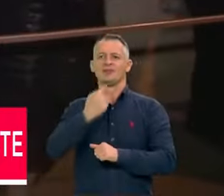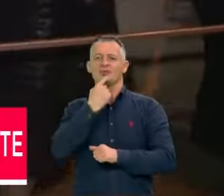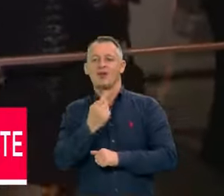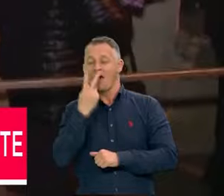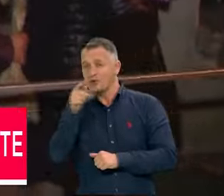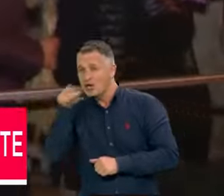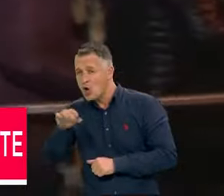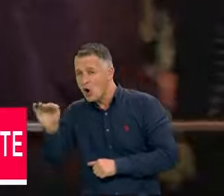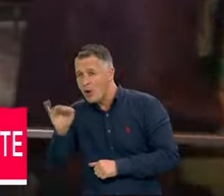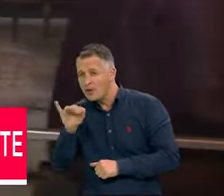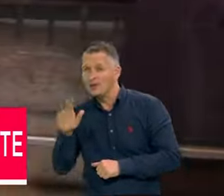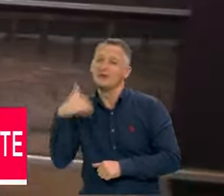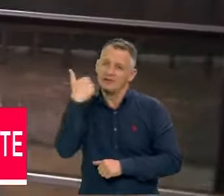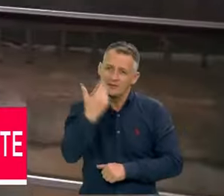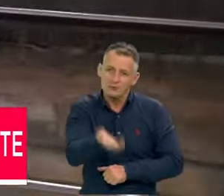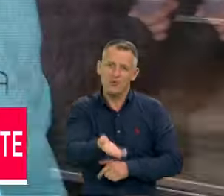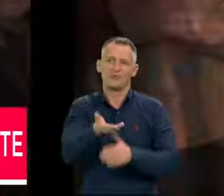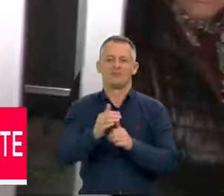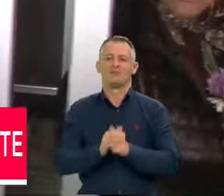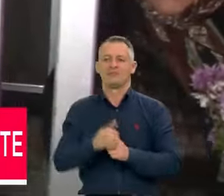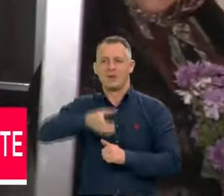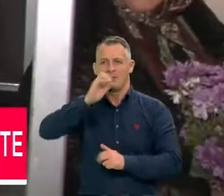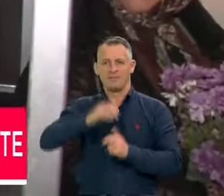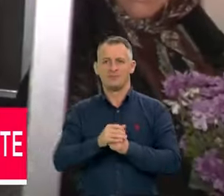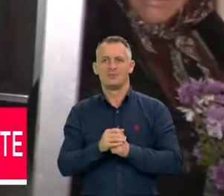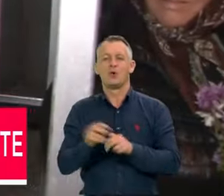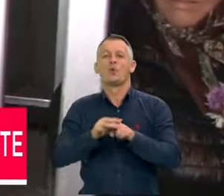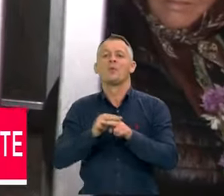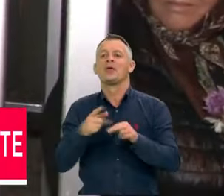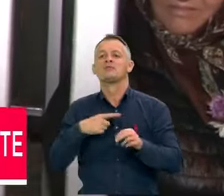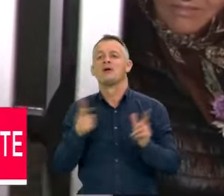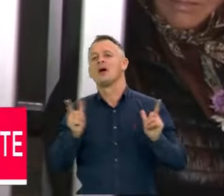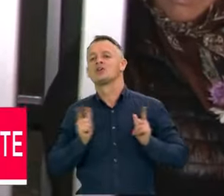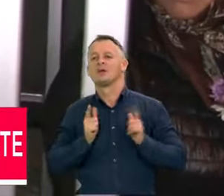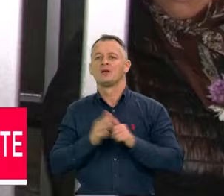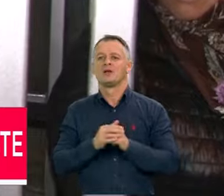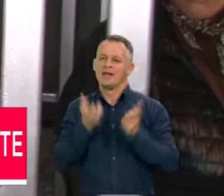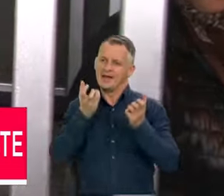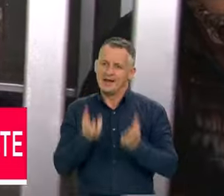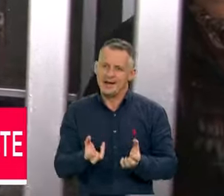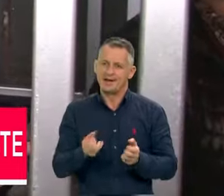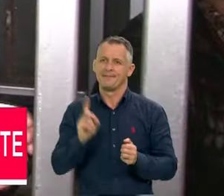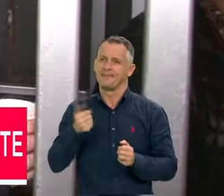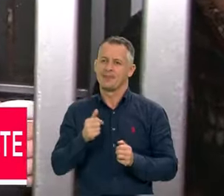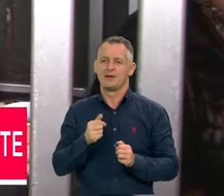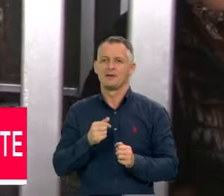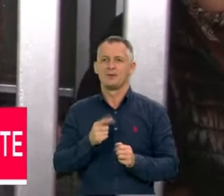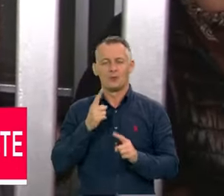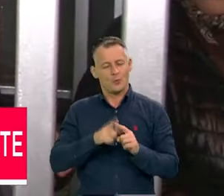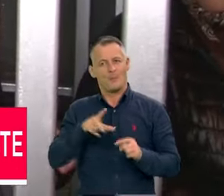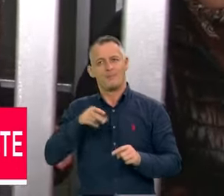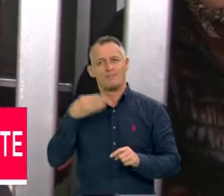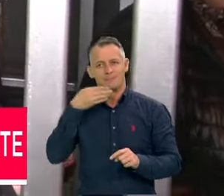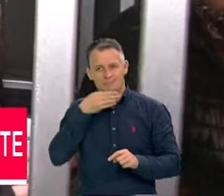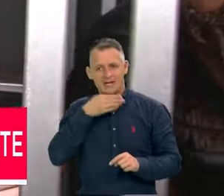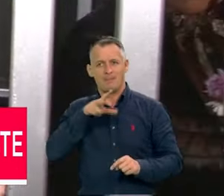maule f Bine Sun cum e așteptarea grea dar beneficii te ai îmbrăcat